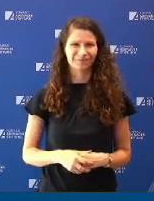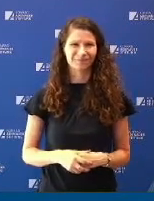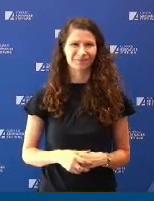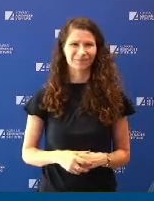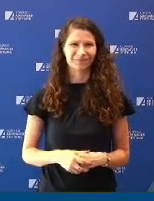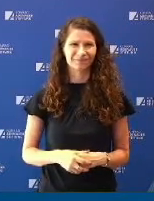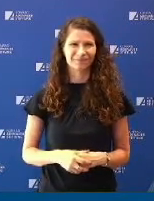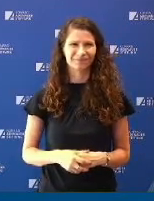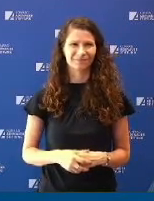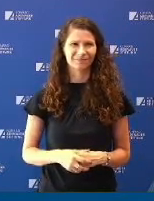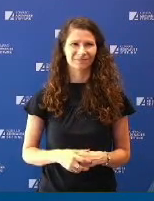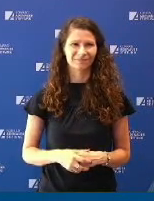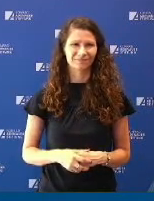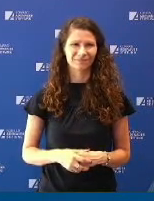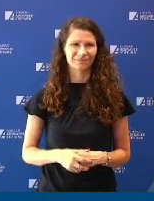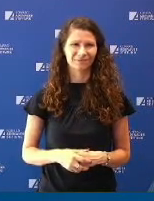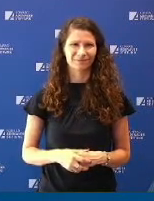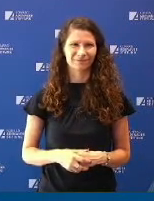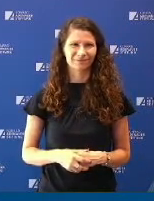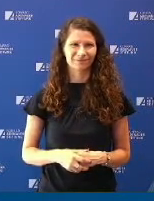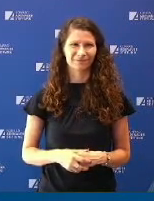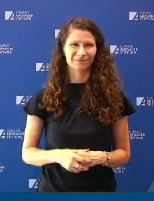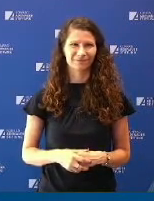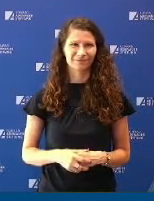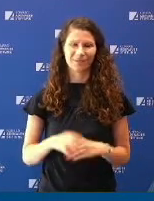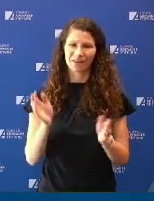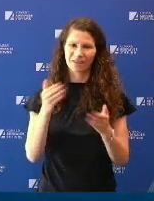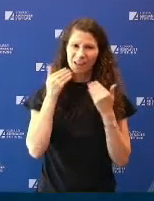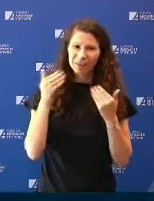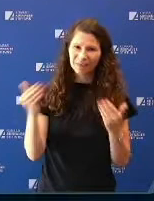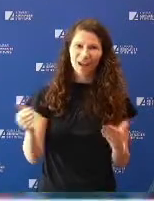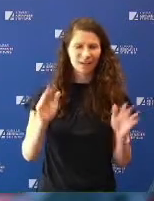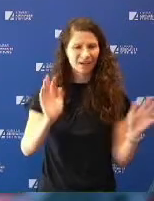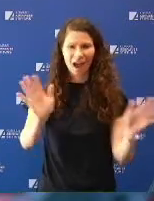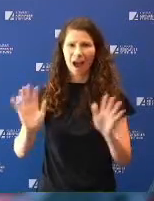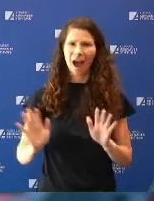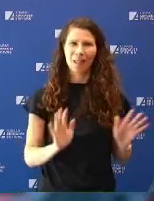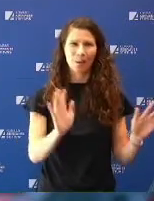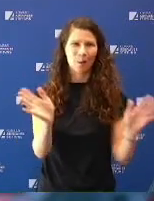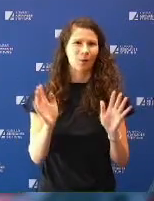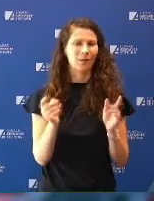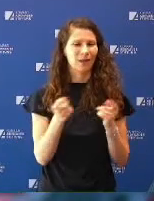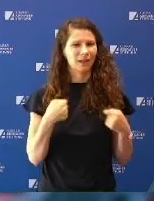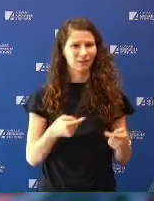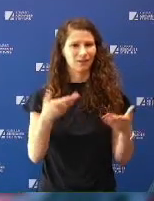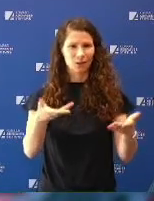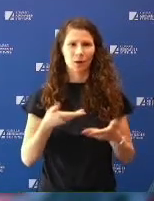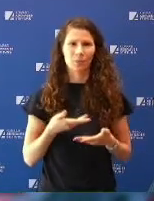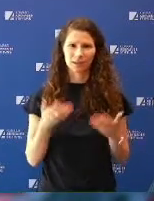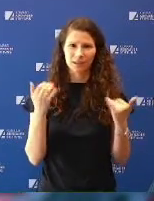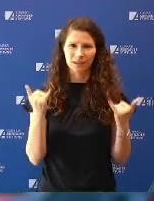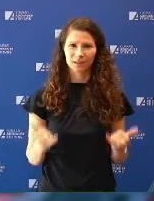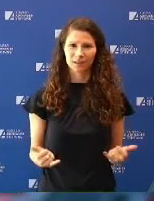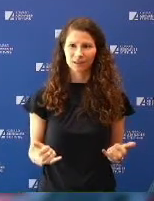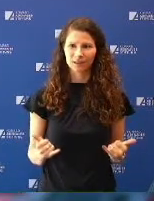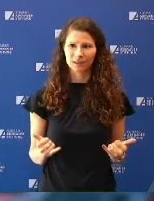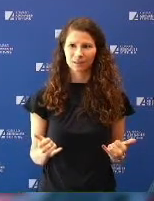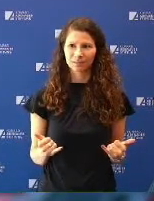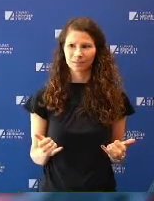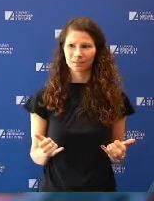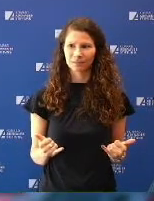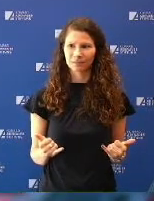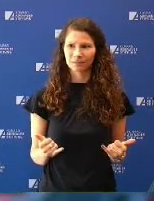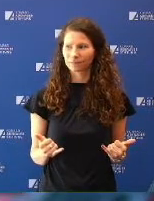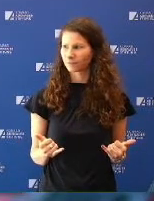Thank you, Stefan, and welcome. Danke, Stefan, und willkommen an Sie alle aus dem tropischen Singapur.